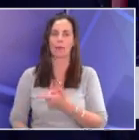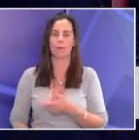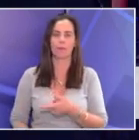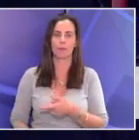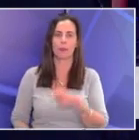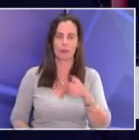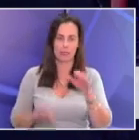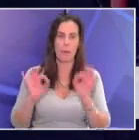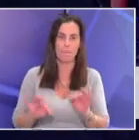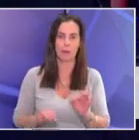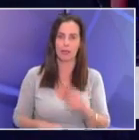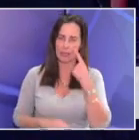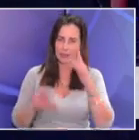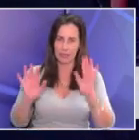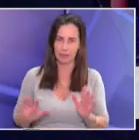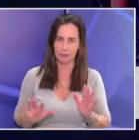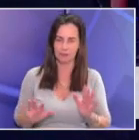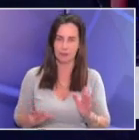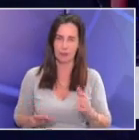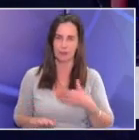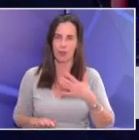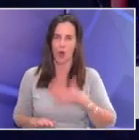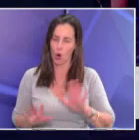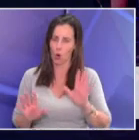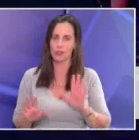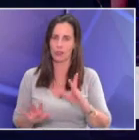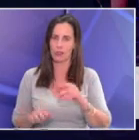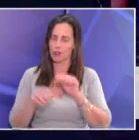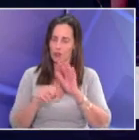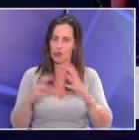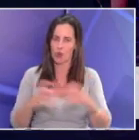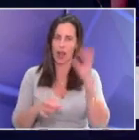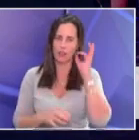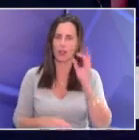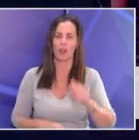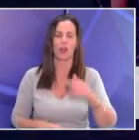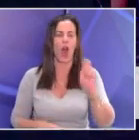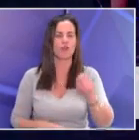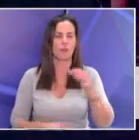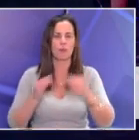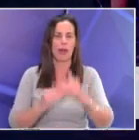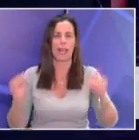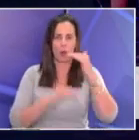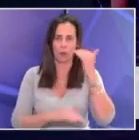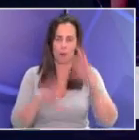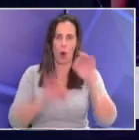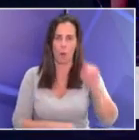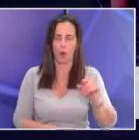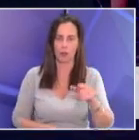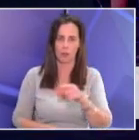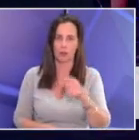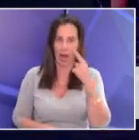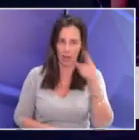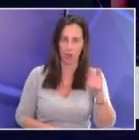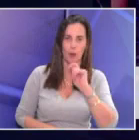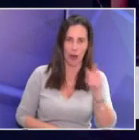נכון. וזה באמת... תראי. מדהים. אני רוצה להכניס לך רגע לעניינים שדולת הנשים. קאבנו נבחר. אני ראיתי את